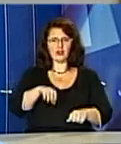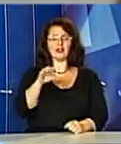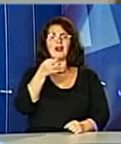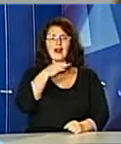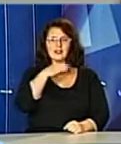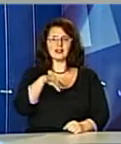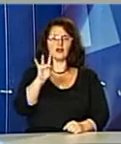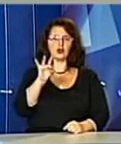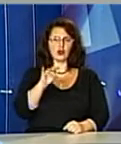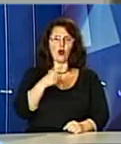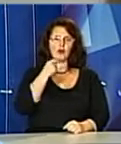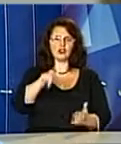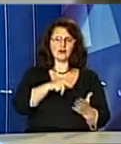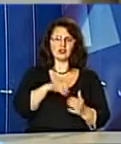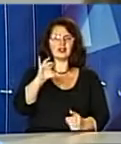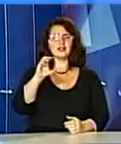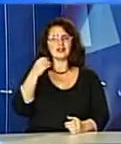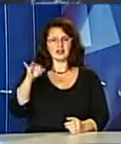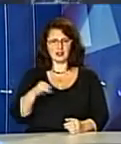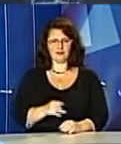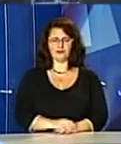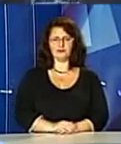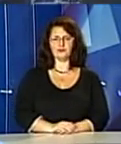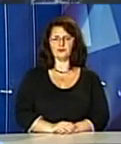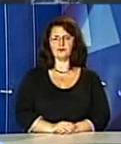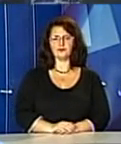Дрогобич, Червоноград і Стрий.